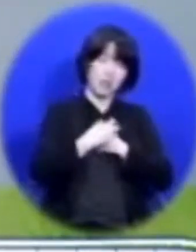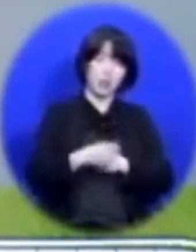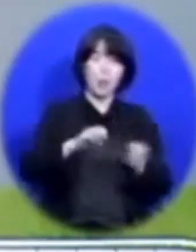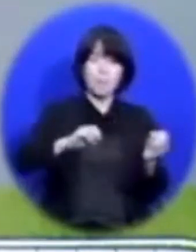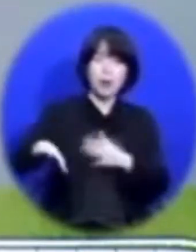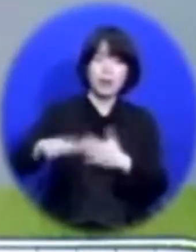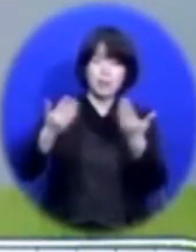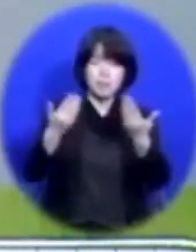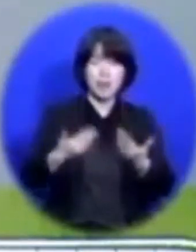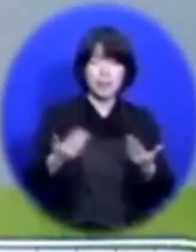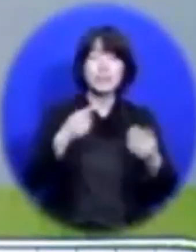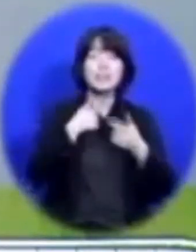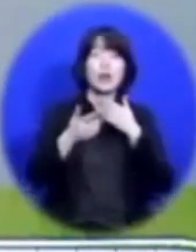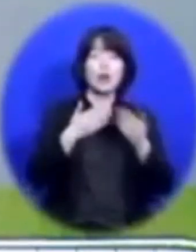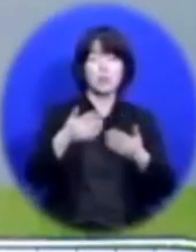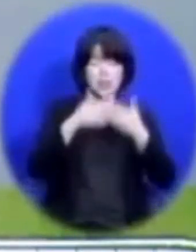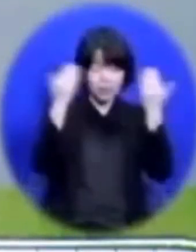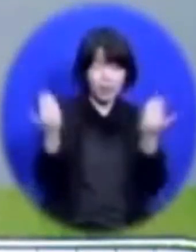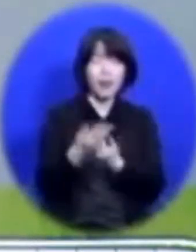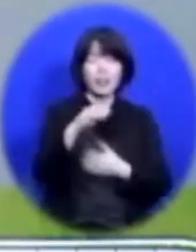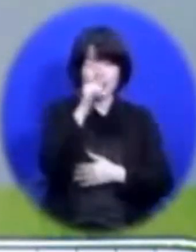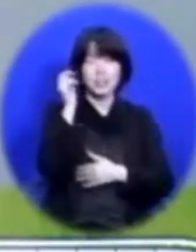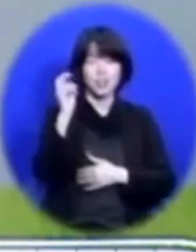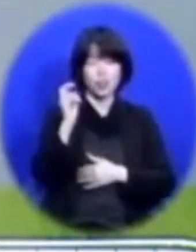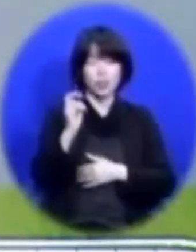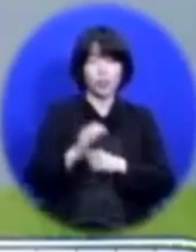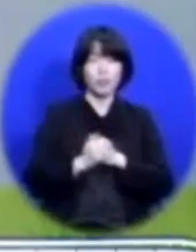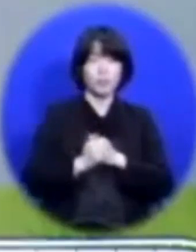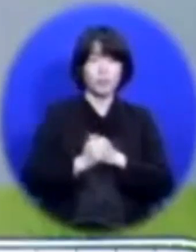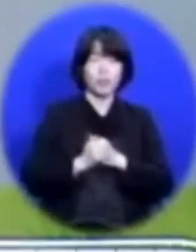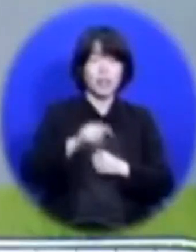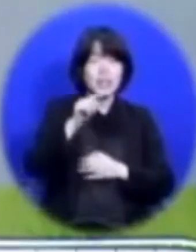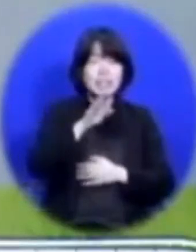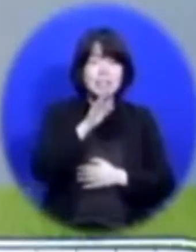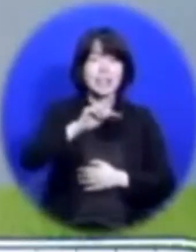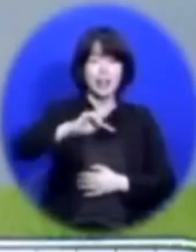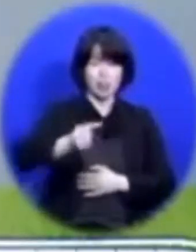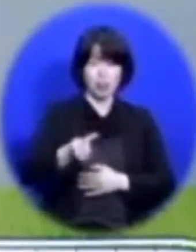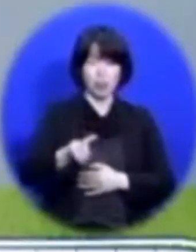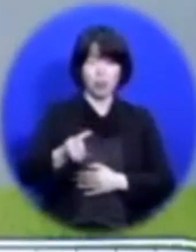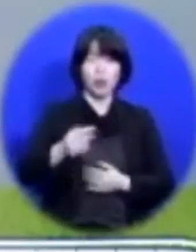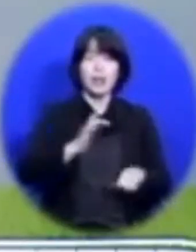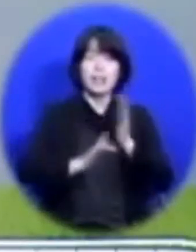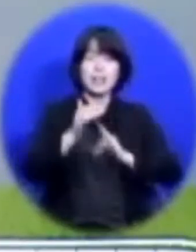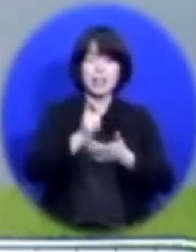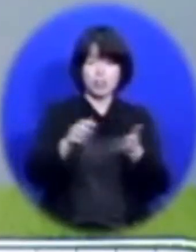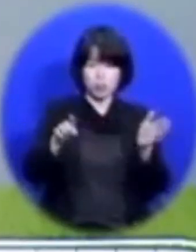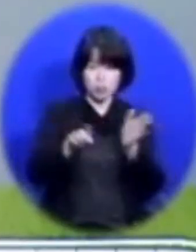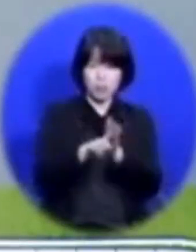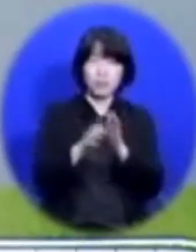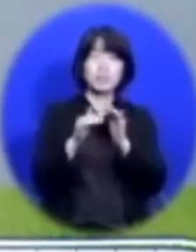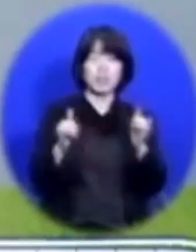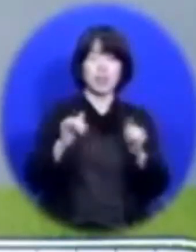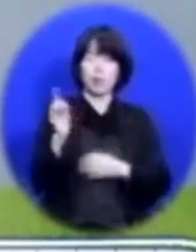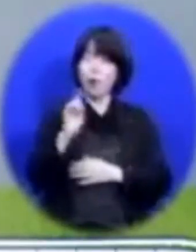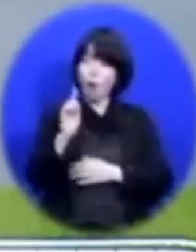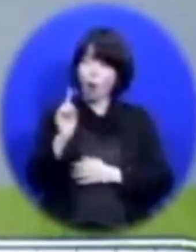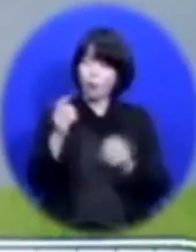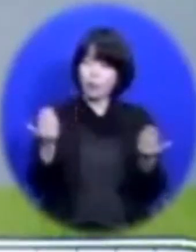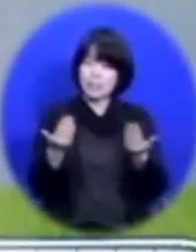이처럼배신당하고버림받는경험을해봤을겁니다 .하지만예수님을믿는사람들에게는